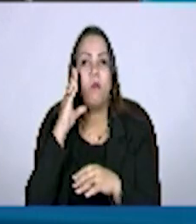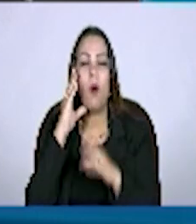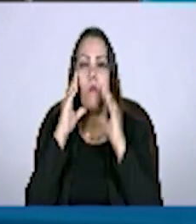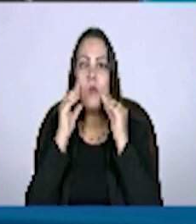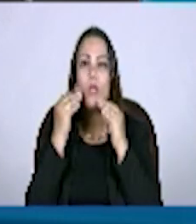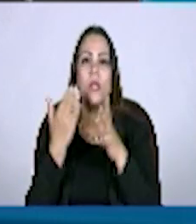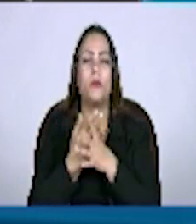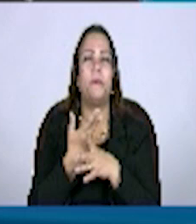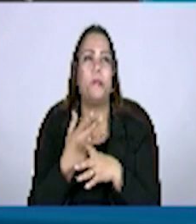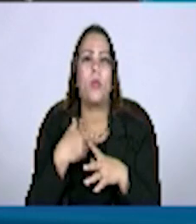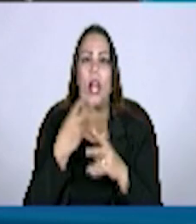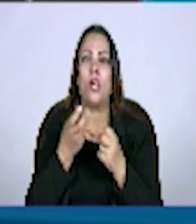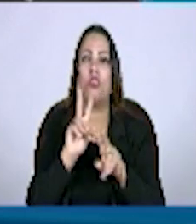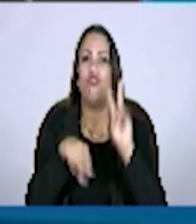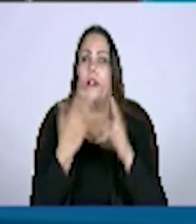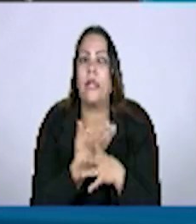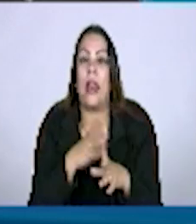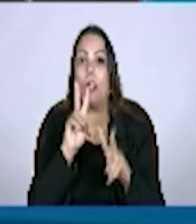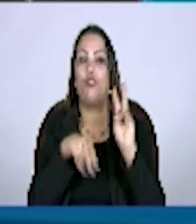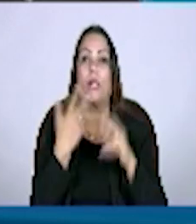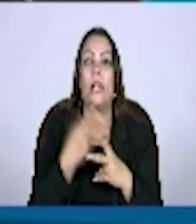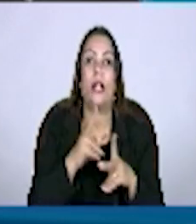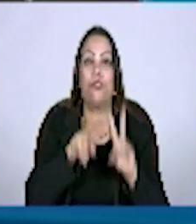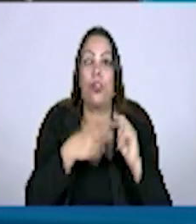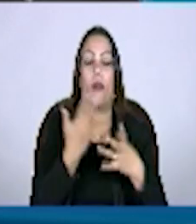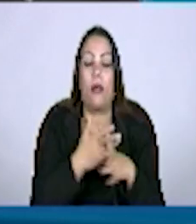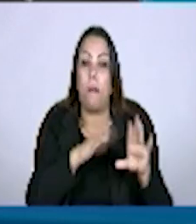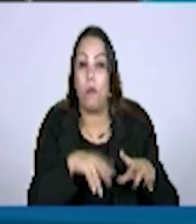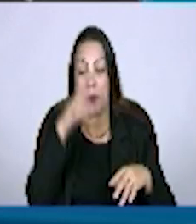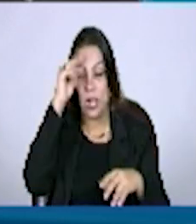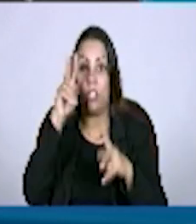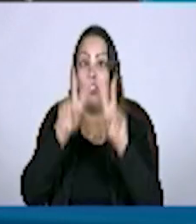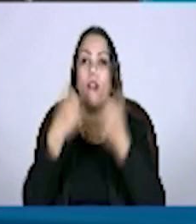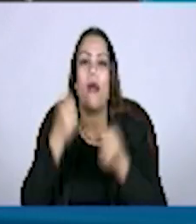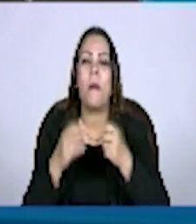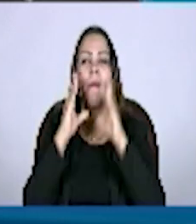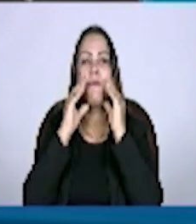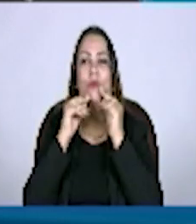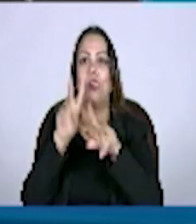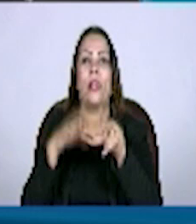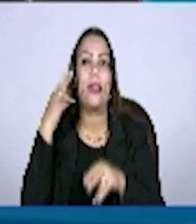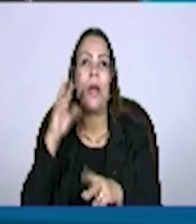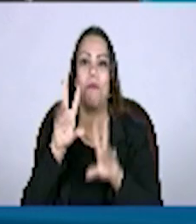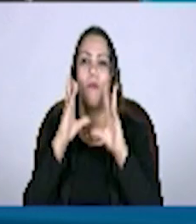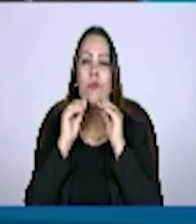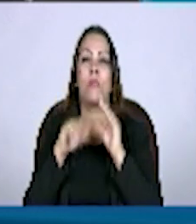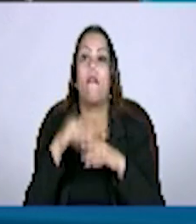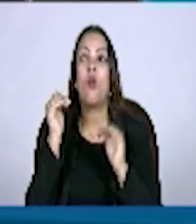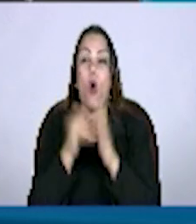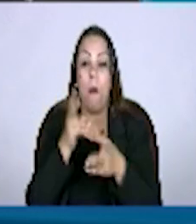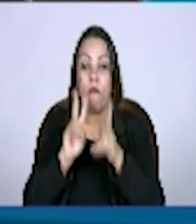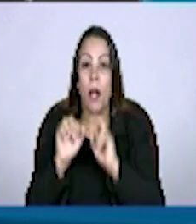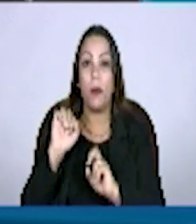بالمقتنيات يبقى عنده اشياء لو جاب ده هيبقى سعيد لو اشترى ده هيبقى سعيد لو غير من حياته يبقى سعيد ده حتى ناس في يوم